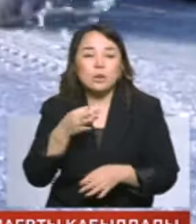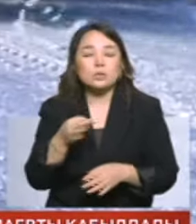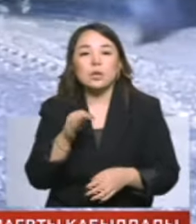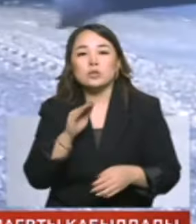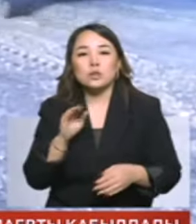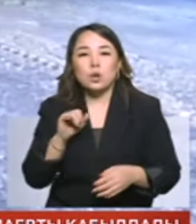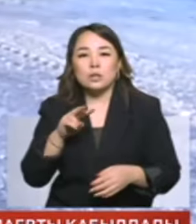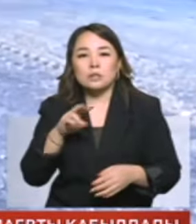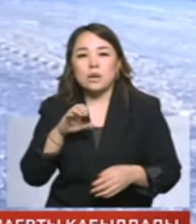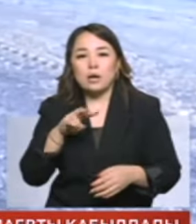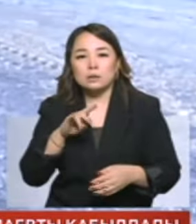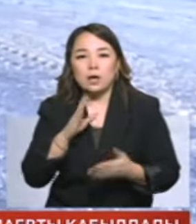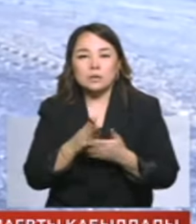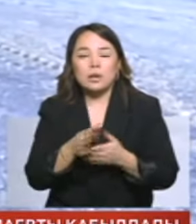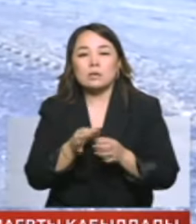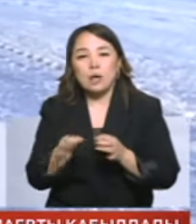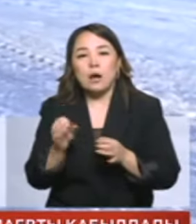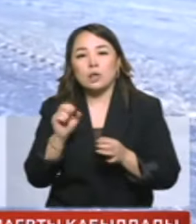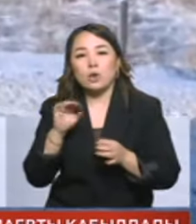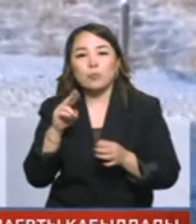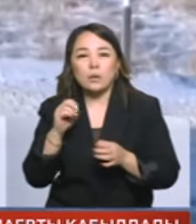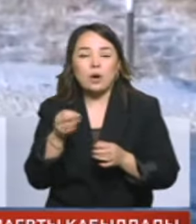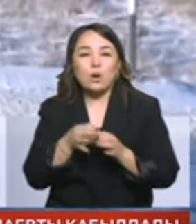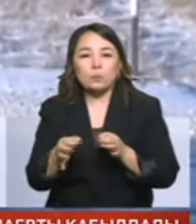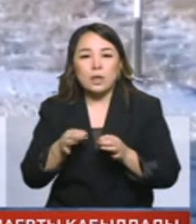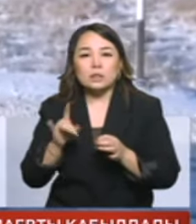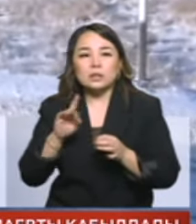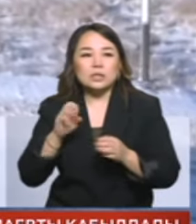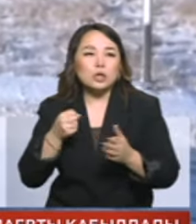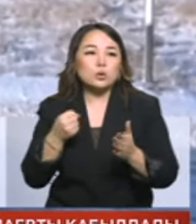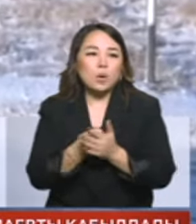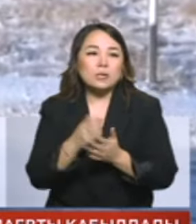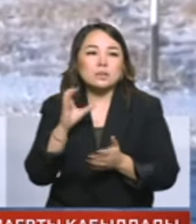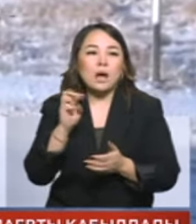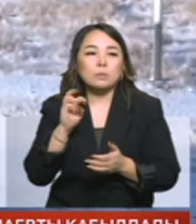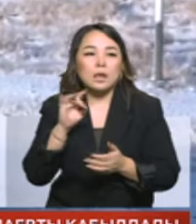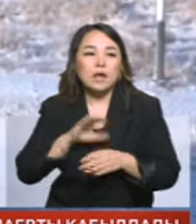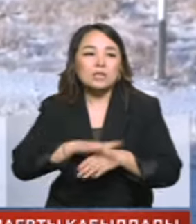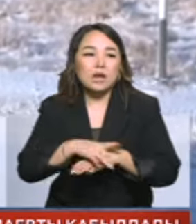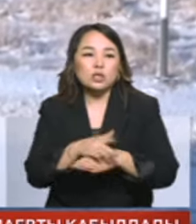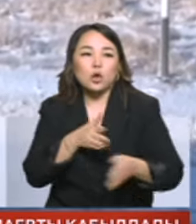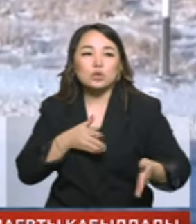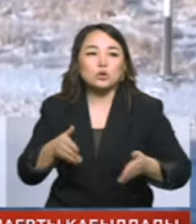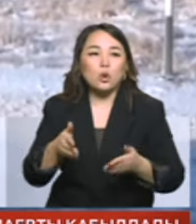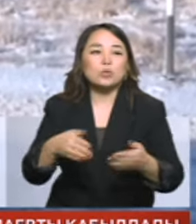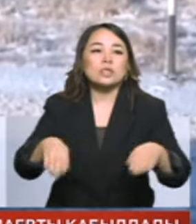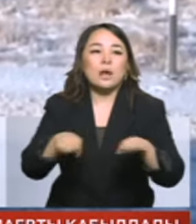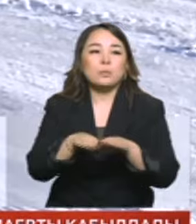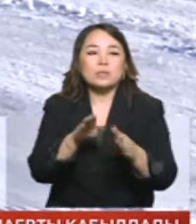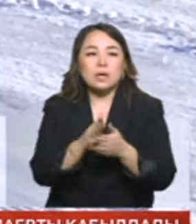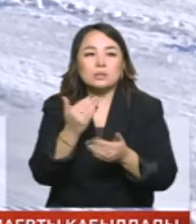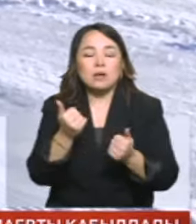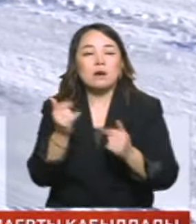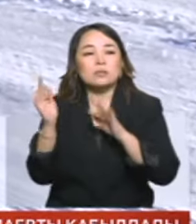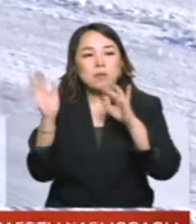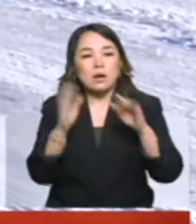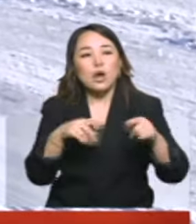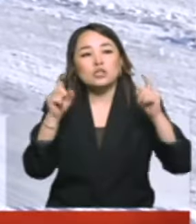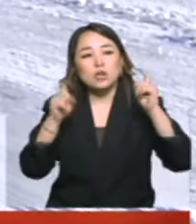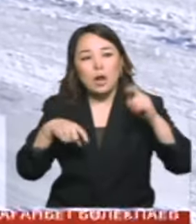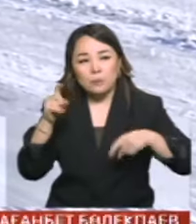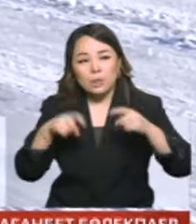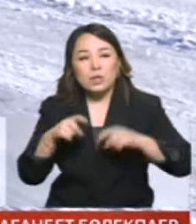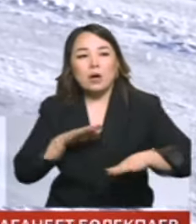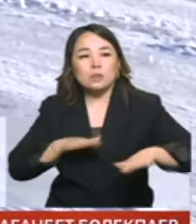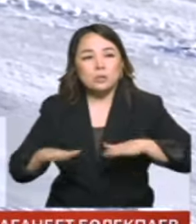Жосалы кентінен Ақтөбе облысының Ырғыз ауданына дейін Самара-Ташкент автожолы жабылды. Себебі қар аралас жаңбыр жауып,